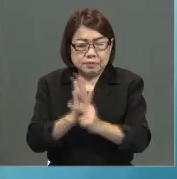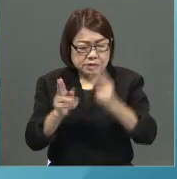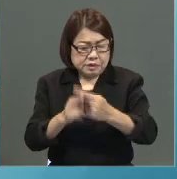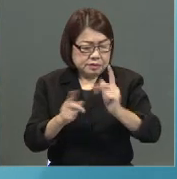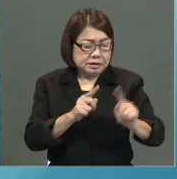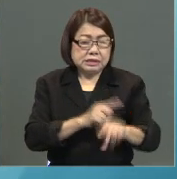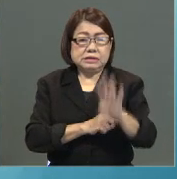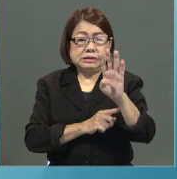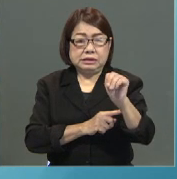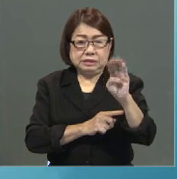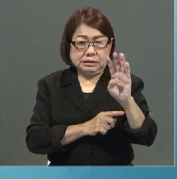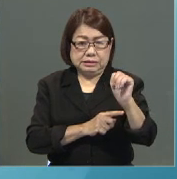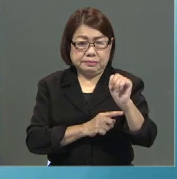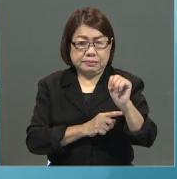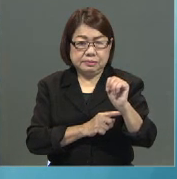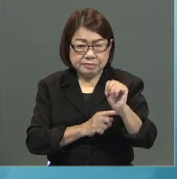กฎหมายมาอยู่ภายใต้พ.ร.ก.